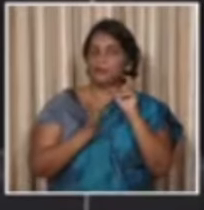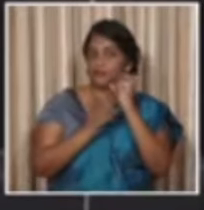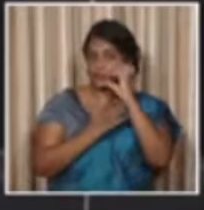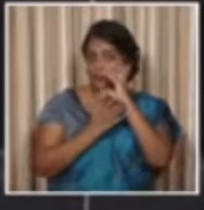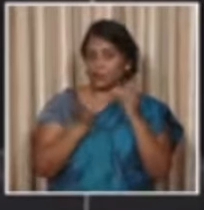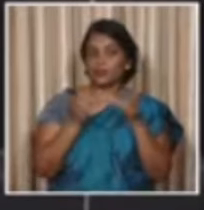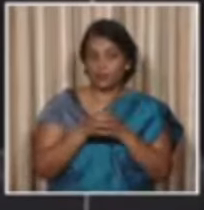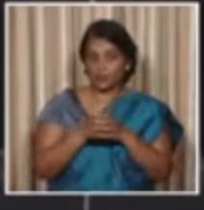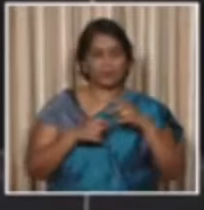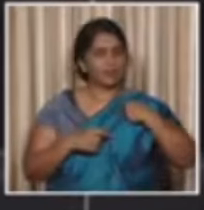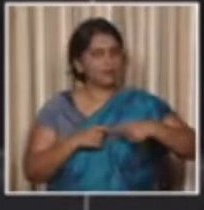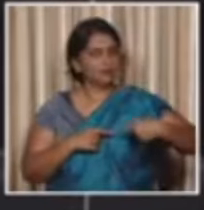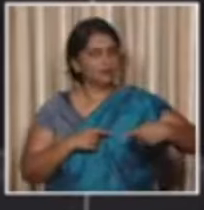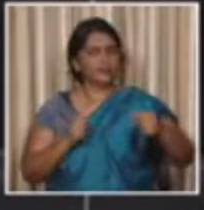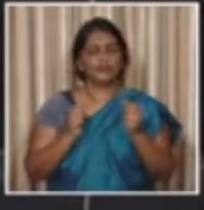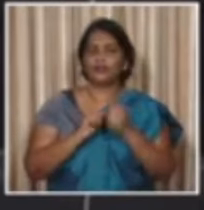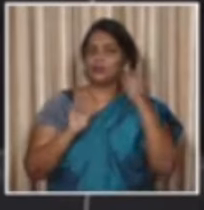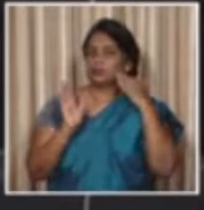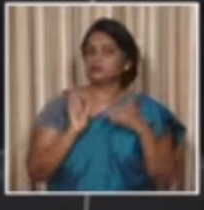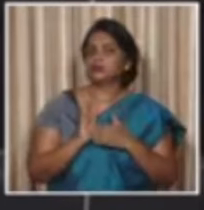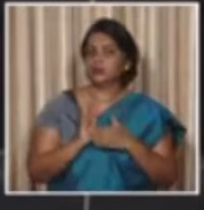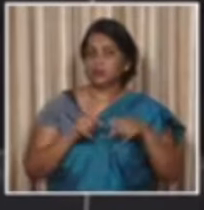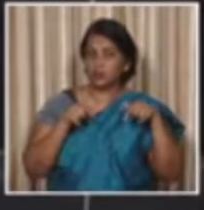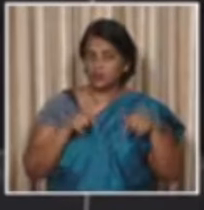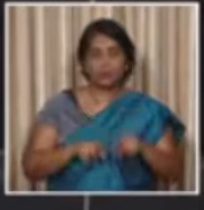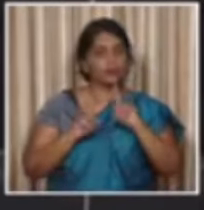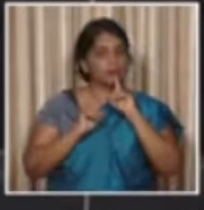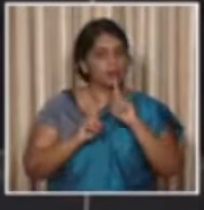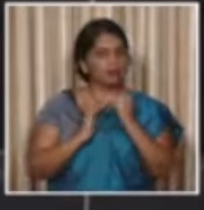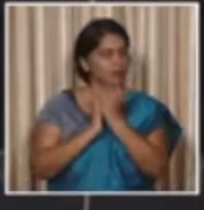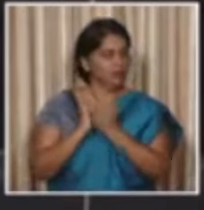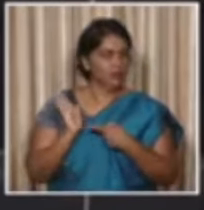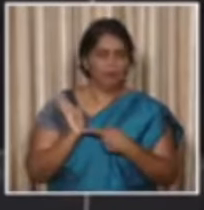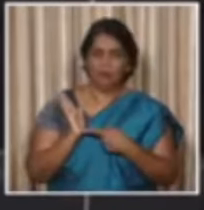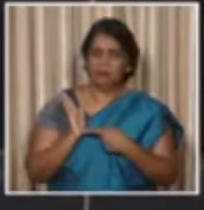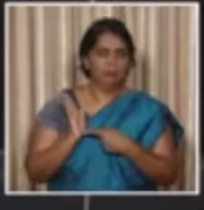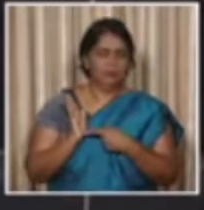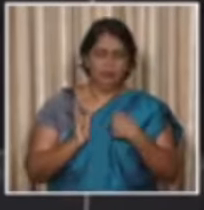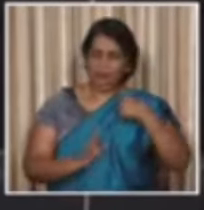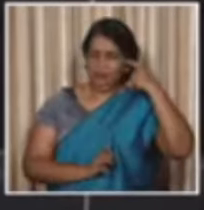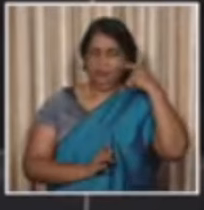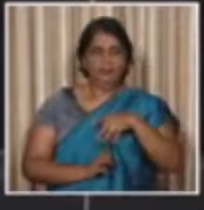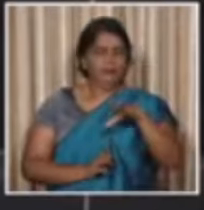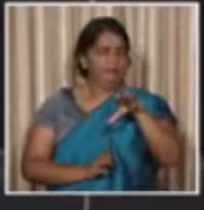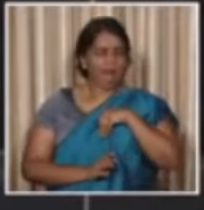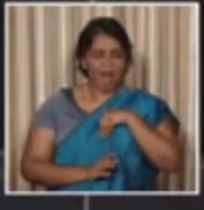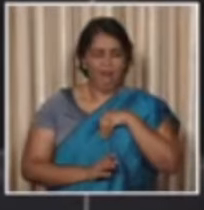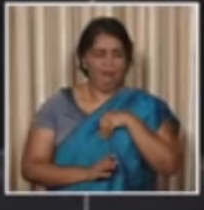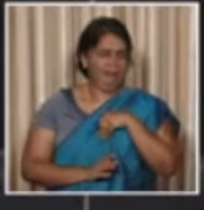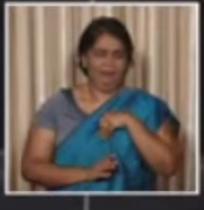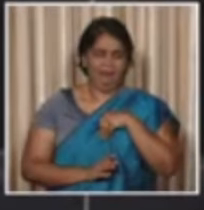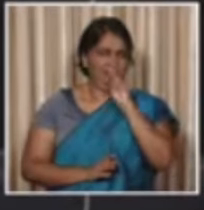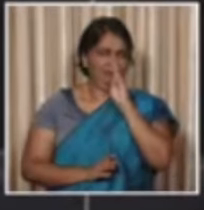සභාවේ එදිනෙදා වෙන කටයුතු ගැන මේ ඉදිරිපත් කළ තියෙන යෝජනාව මම හිතනවා පිළිගන්නට